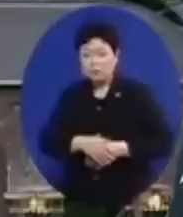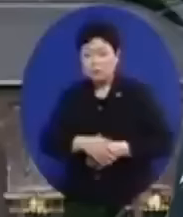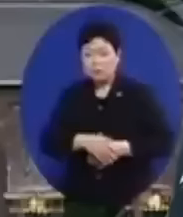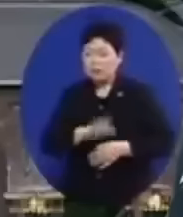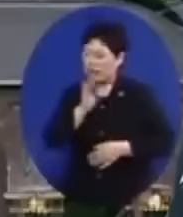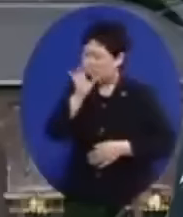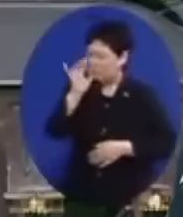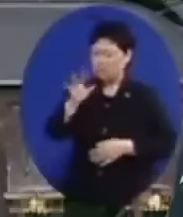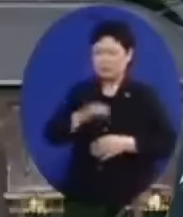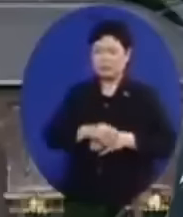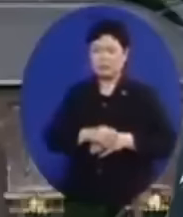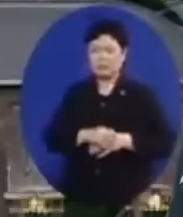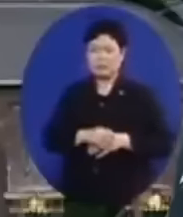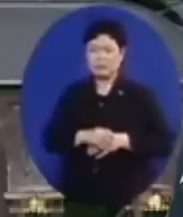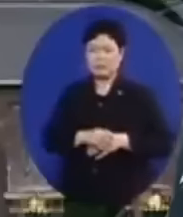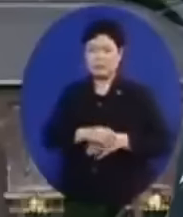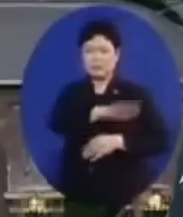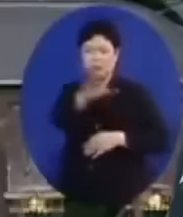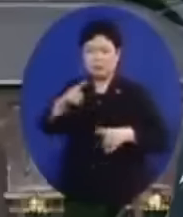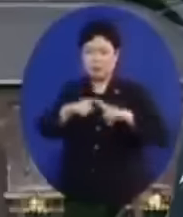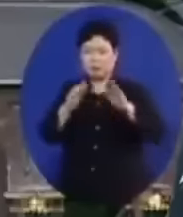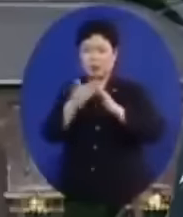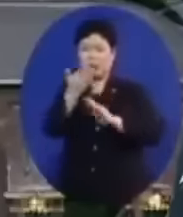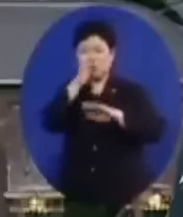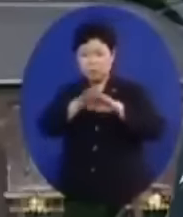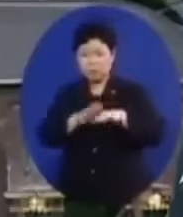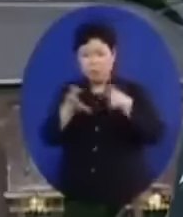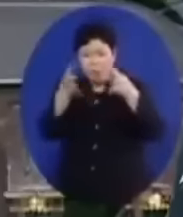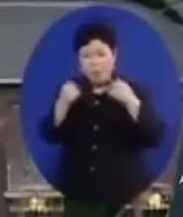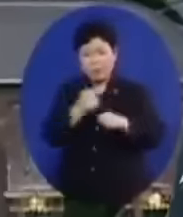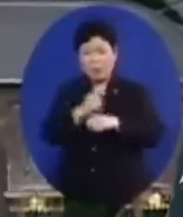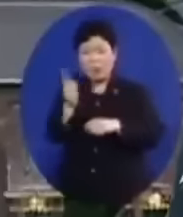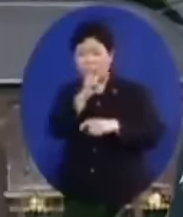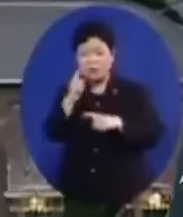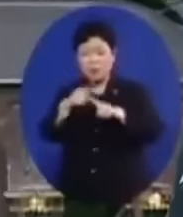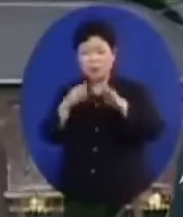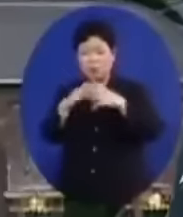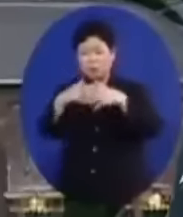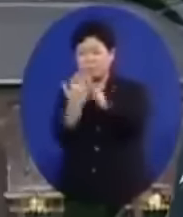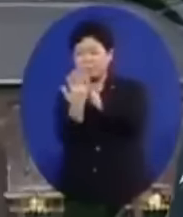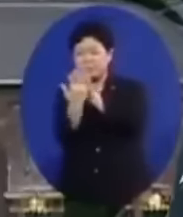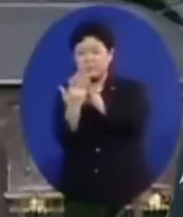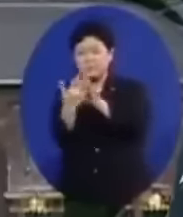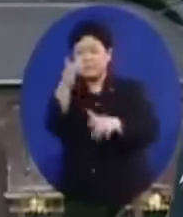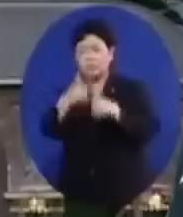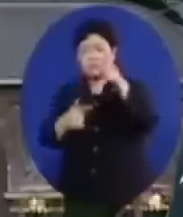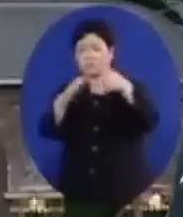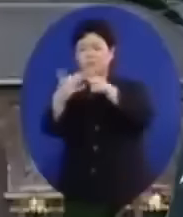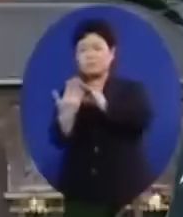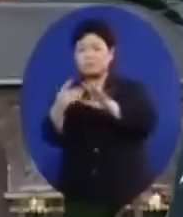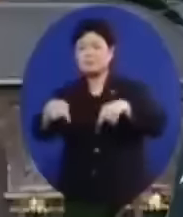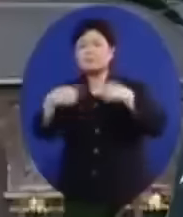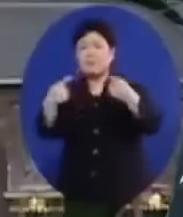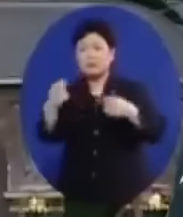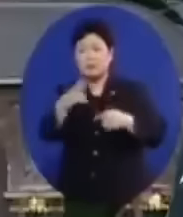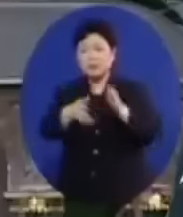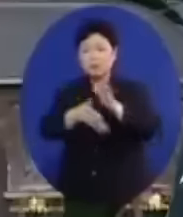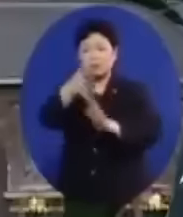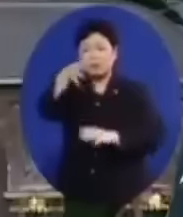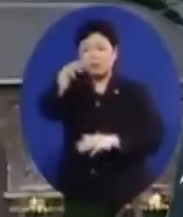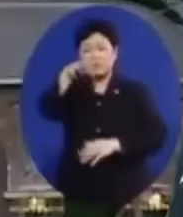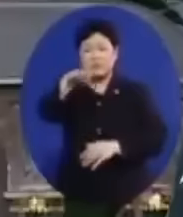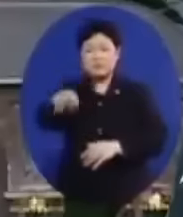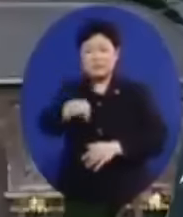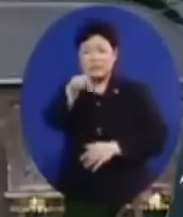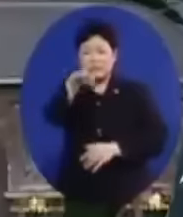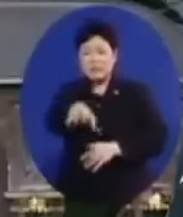도저히 안 됩니다. 벌써 우리 교인이 몇만 명인데 몇만 명이 판자촌을 사서 어떻게 들어갑니까? 그리고 서울 시내에 갈 데가 없어요.